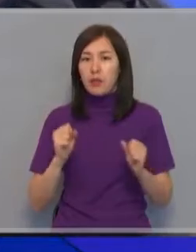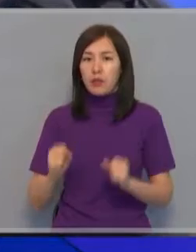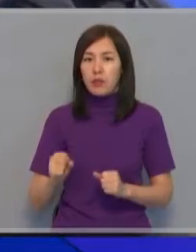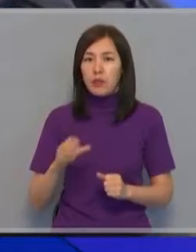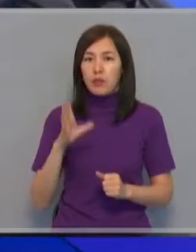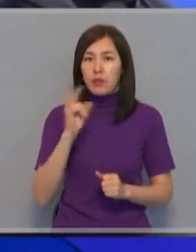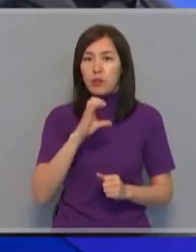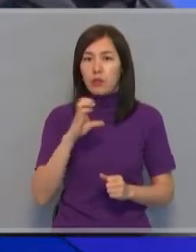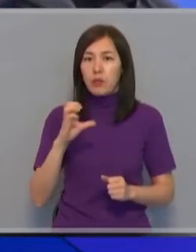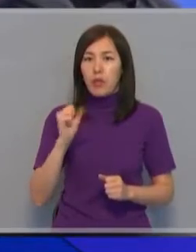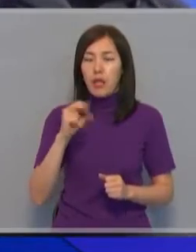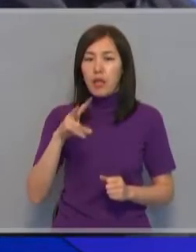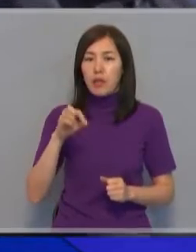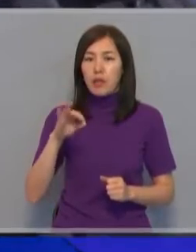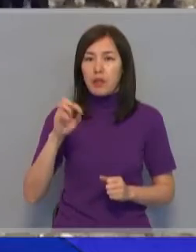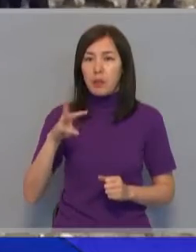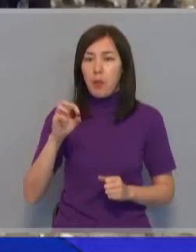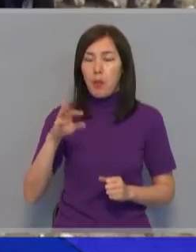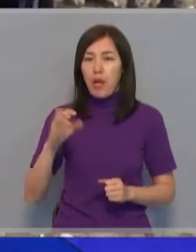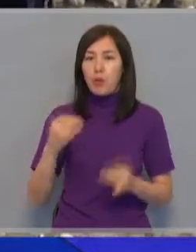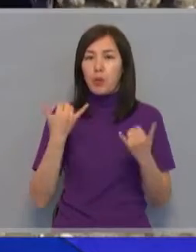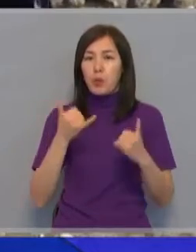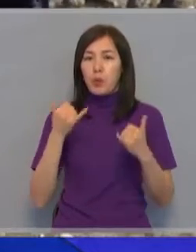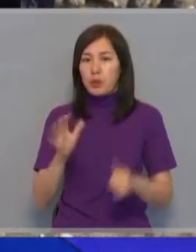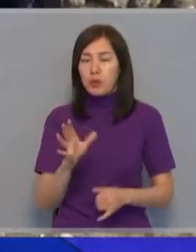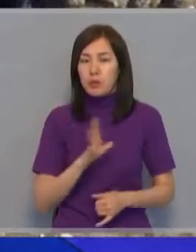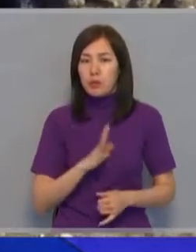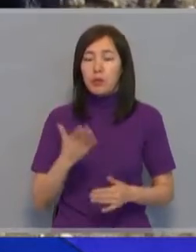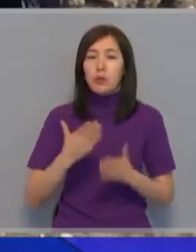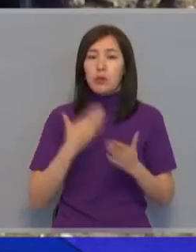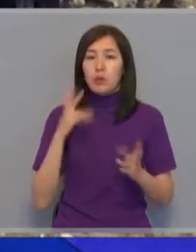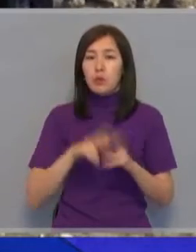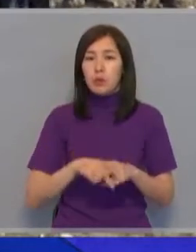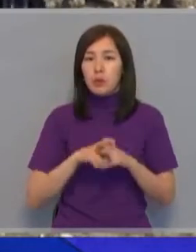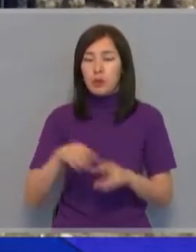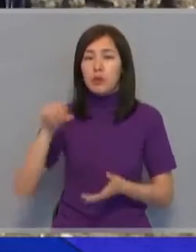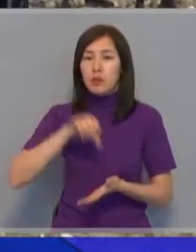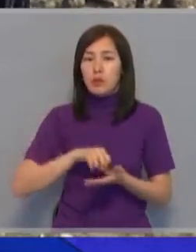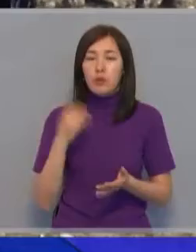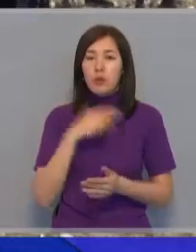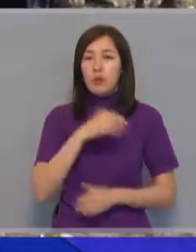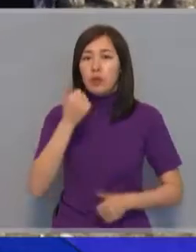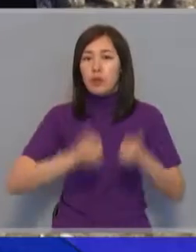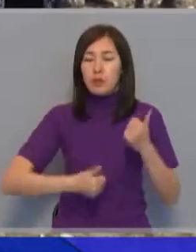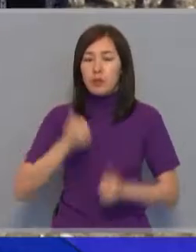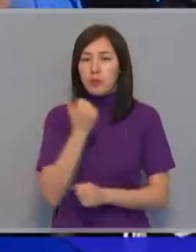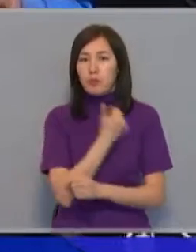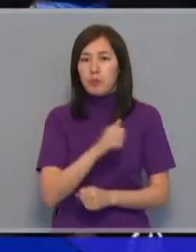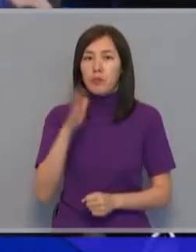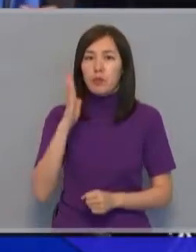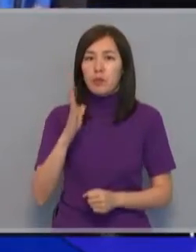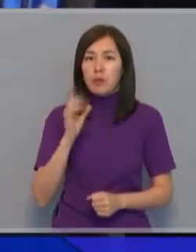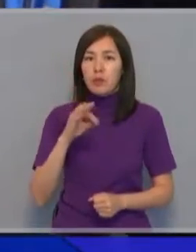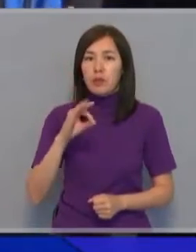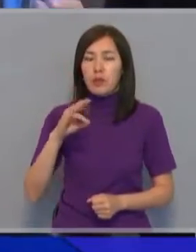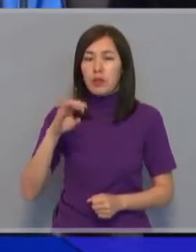атанған түлкібастық Әділет Мамыт көпшілікті өнерімен тәнті етті. Кезінде көкпардан сынға түсіп талай жарыстарда жеңіске жеткен